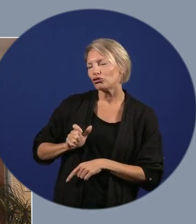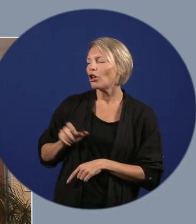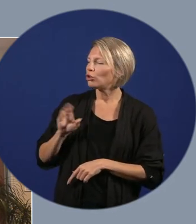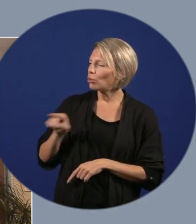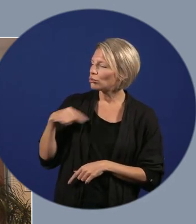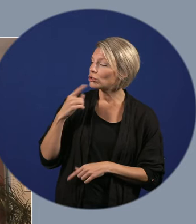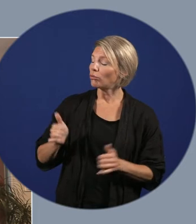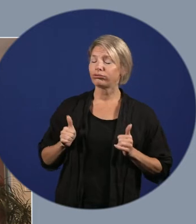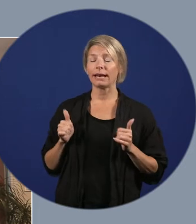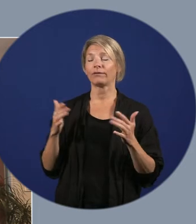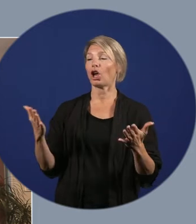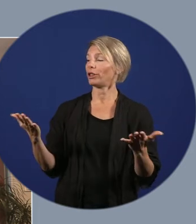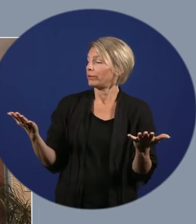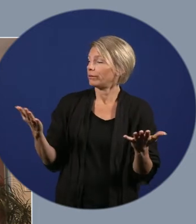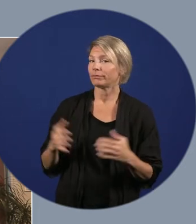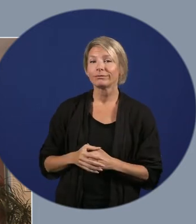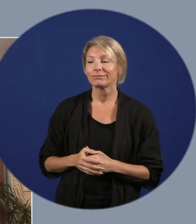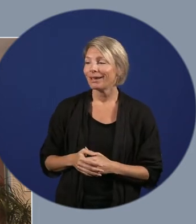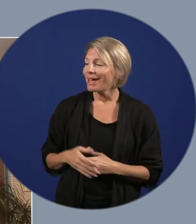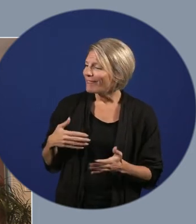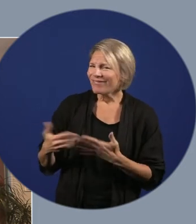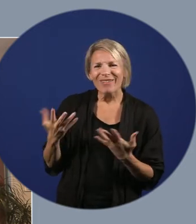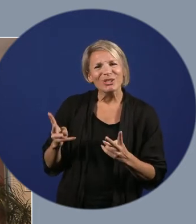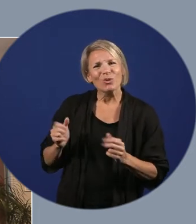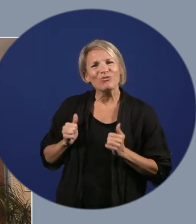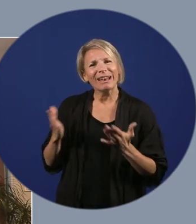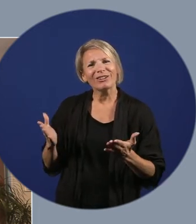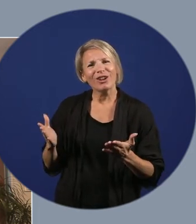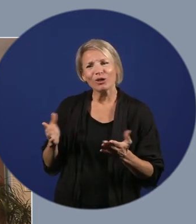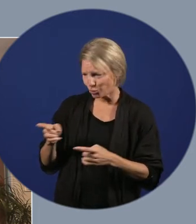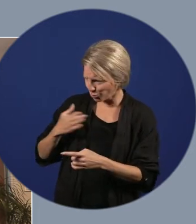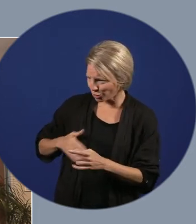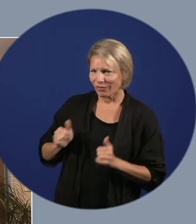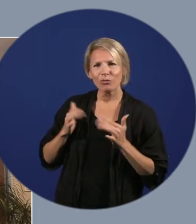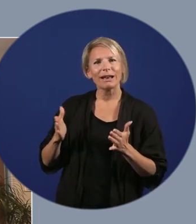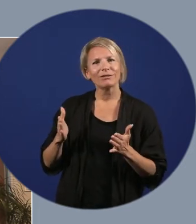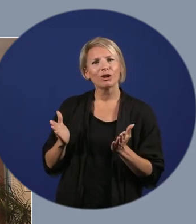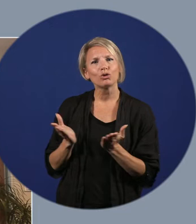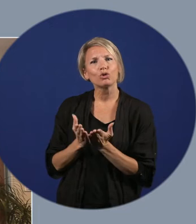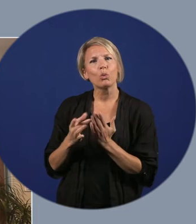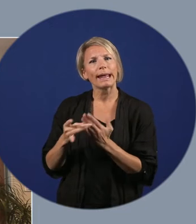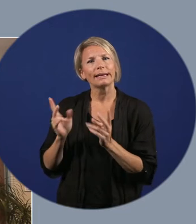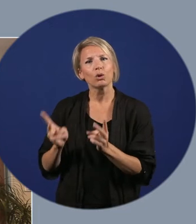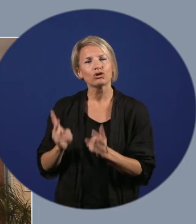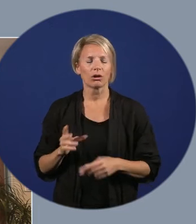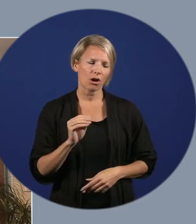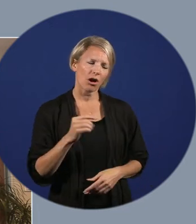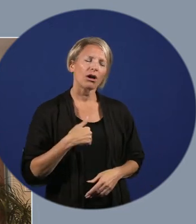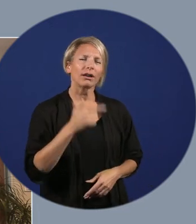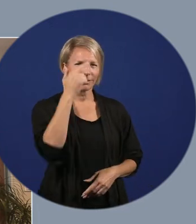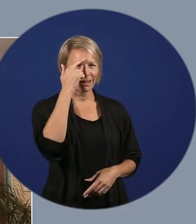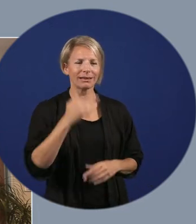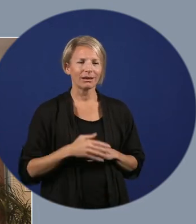du självklart. Och varför var det det? Både för dig och hela skolledningen? Jag tänker egentligen att skolvalet